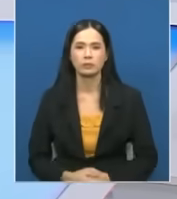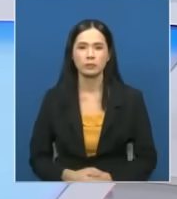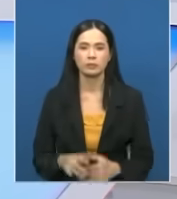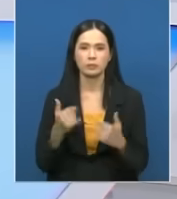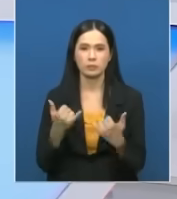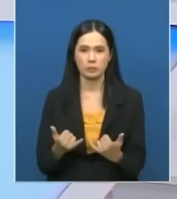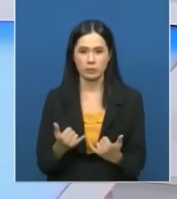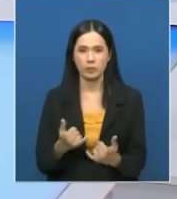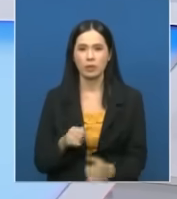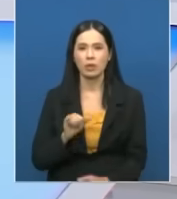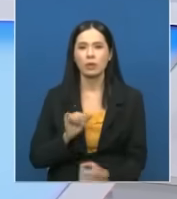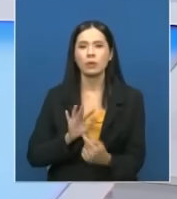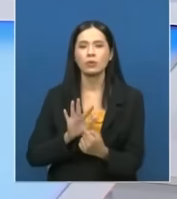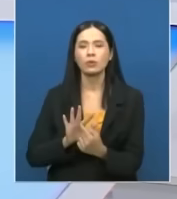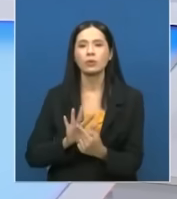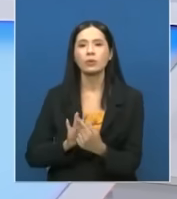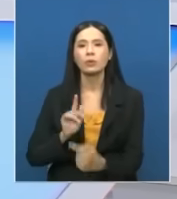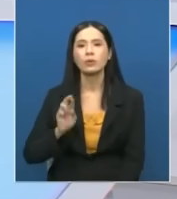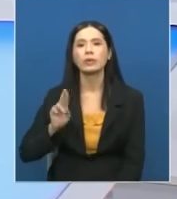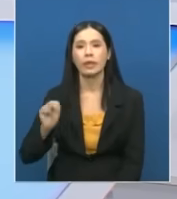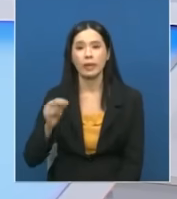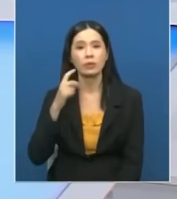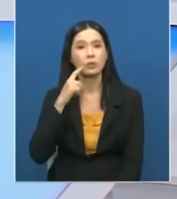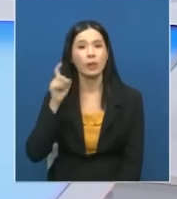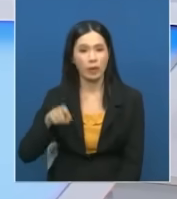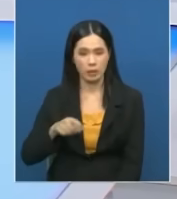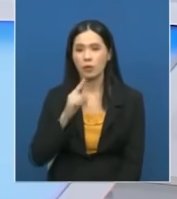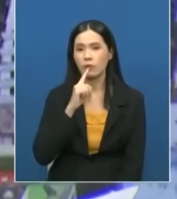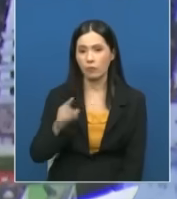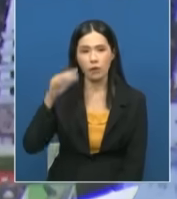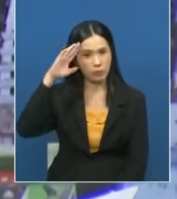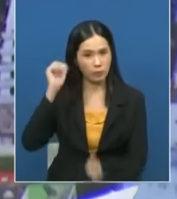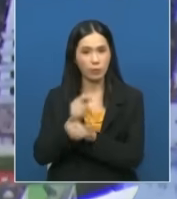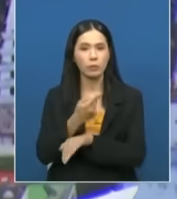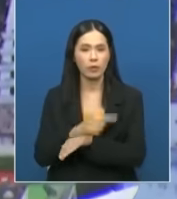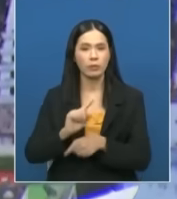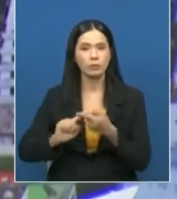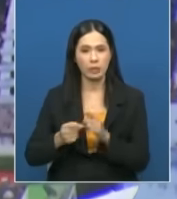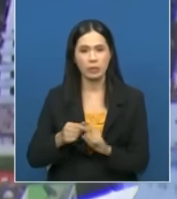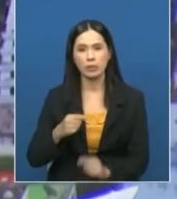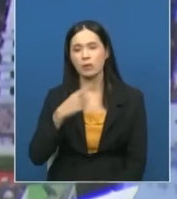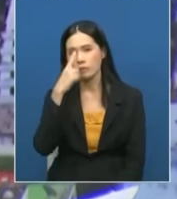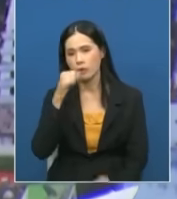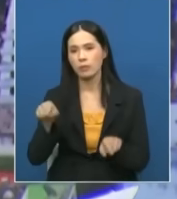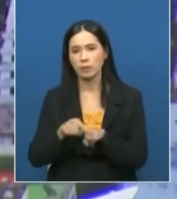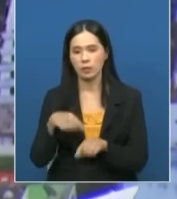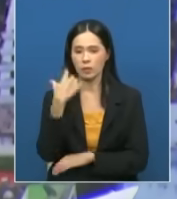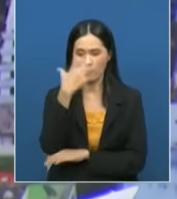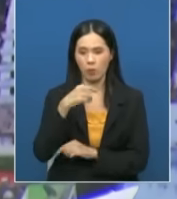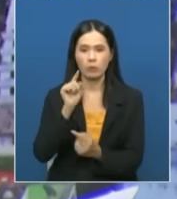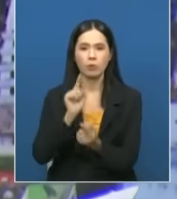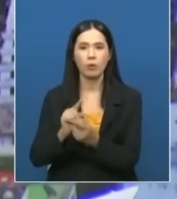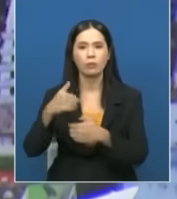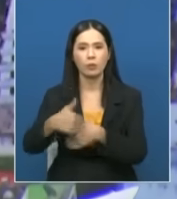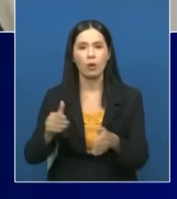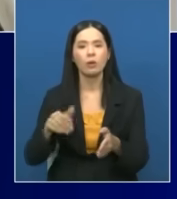อันนี้ชาวยูเครนไปแจ้งความกับตำรวจที่ภูเก็ตนะคะว่าถูกเพื่อนที่เป็นชาวต่างชาติเหมือนกันลวงให้ไปหาที่ห้อง